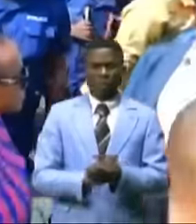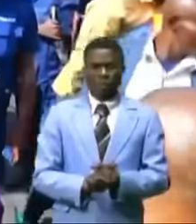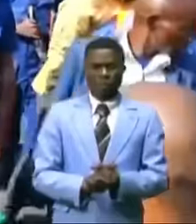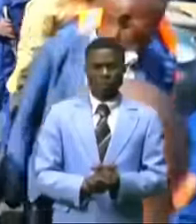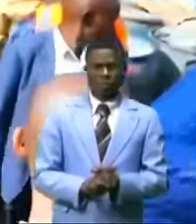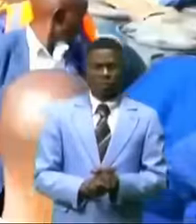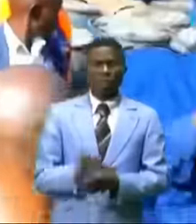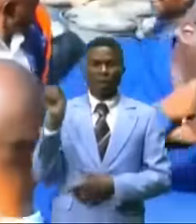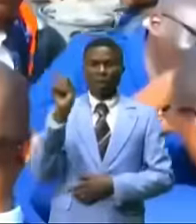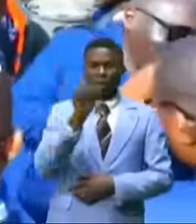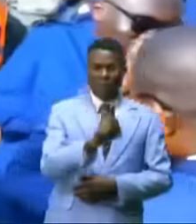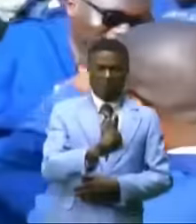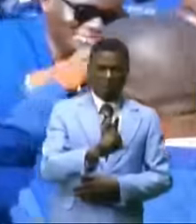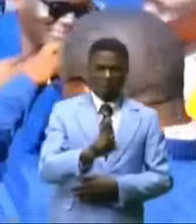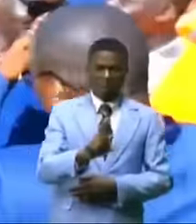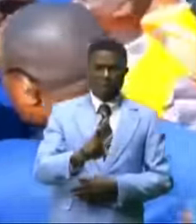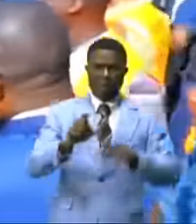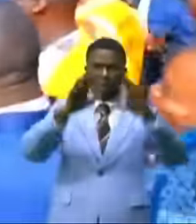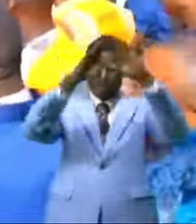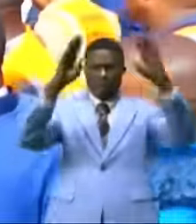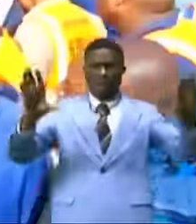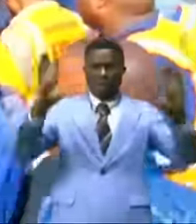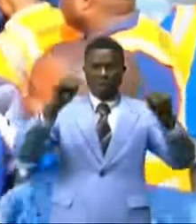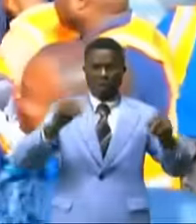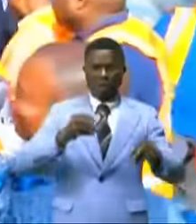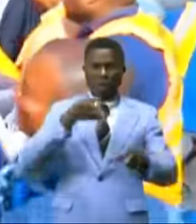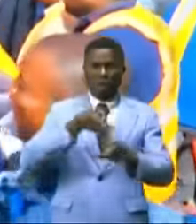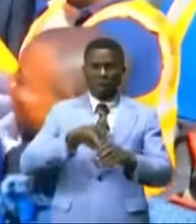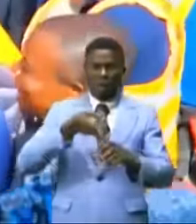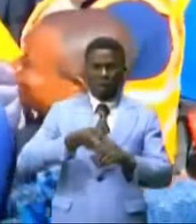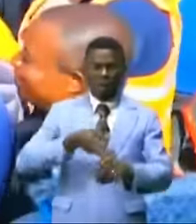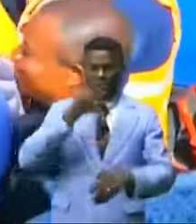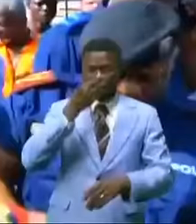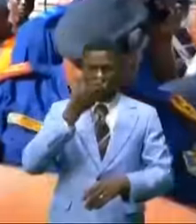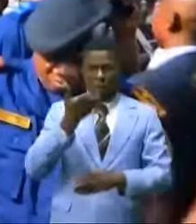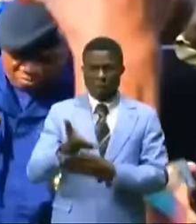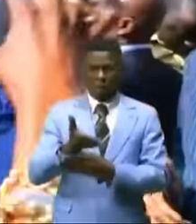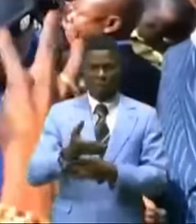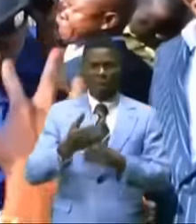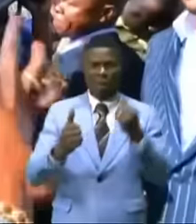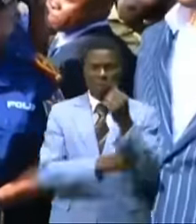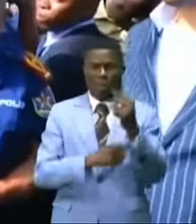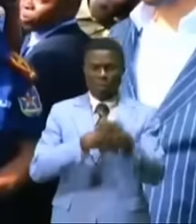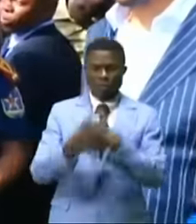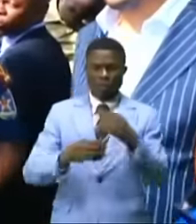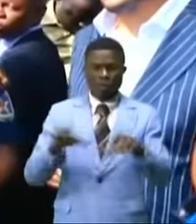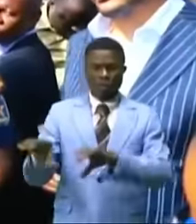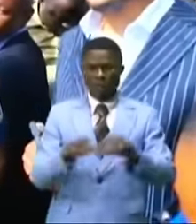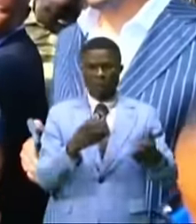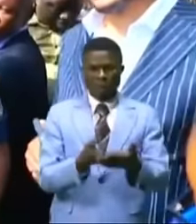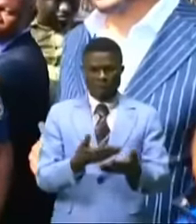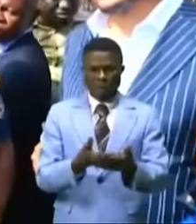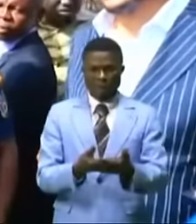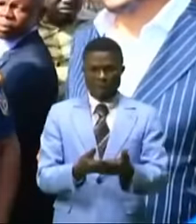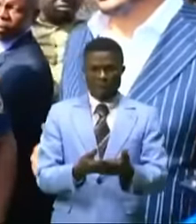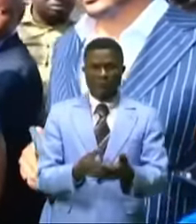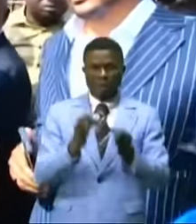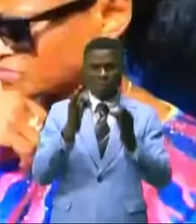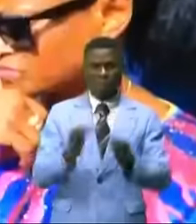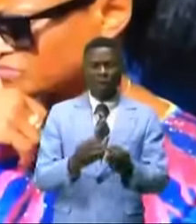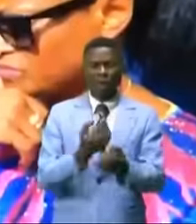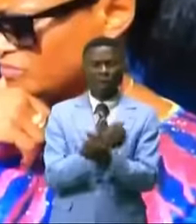sont rendus dans un dépôt de stockage de produits pétroliers dont les tenanciers exercent leurs activités au mépris de la